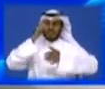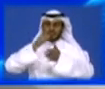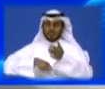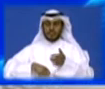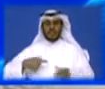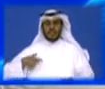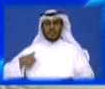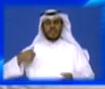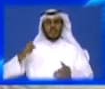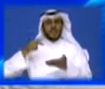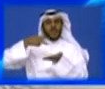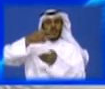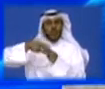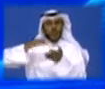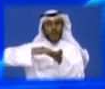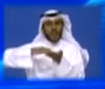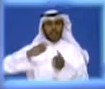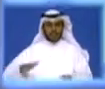الكويت مركزا للعمل الانساني